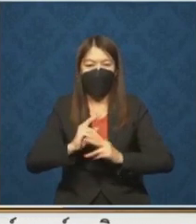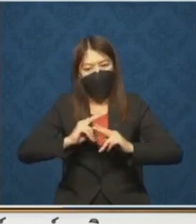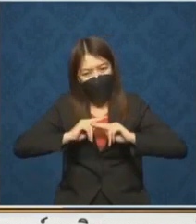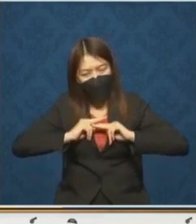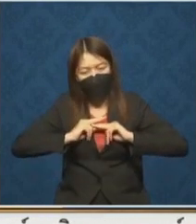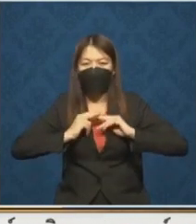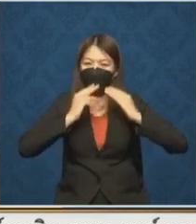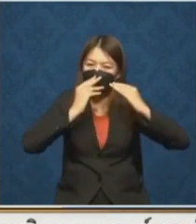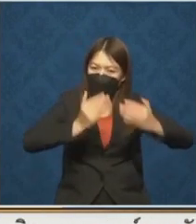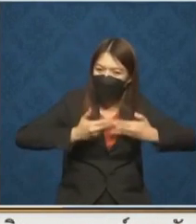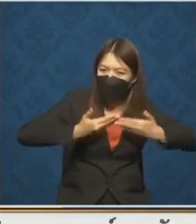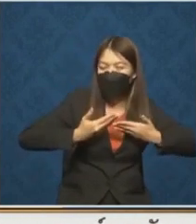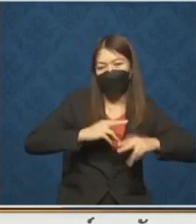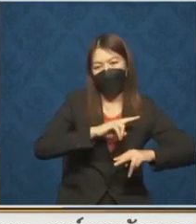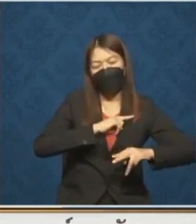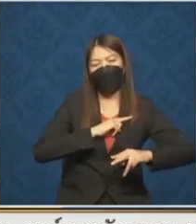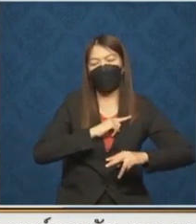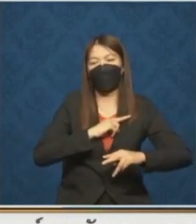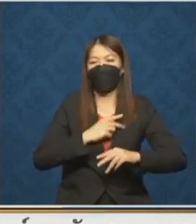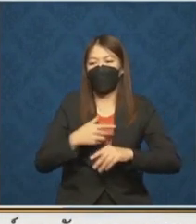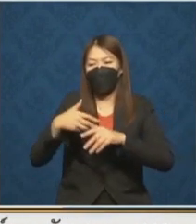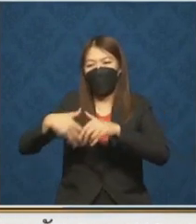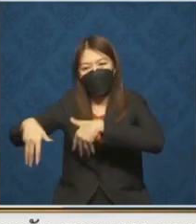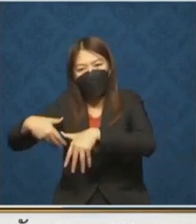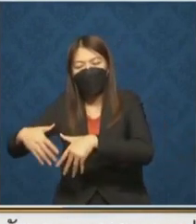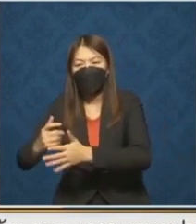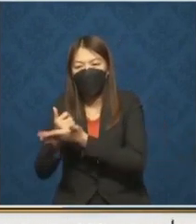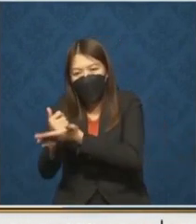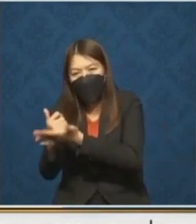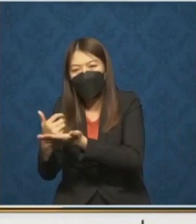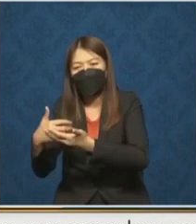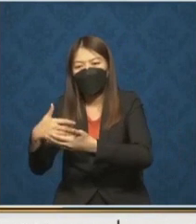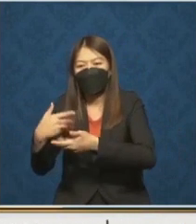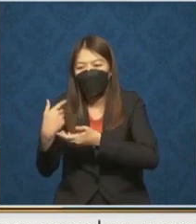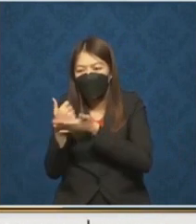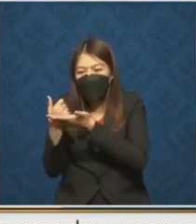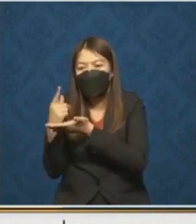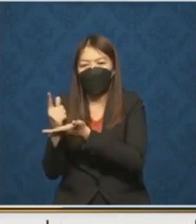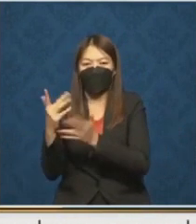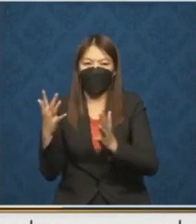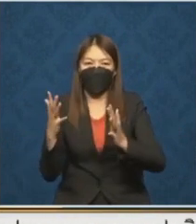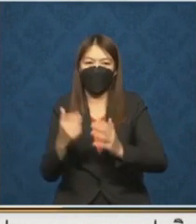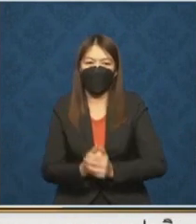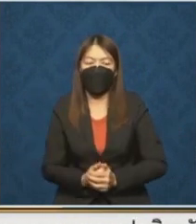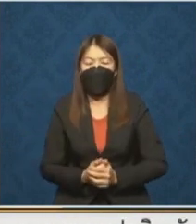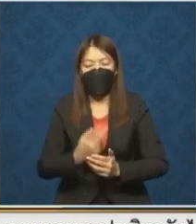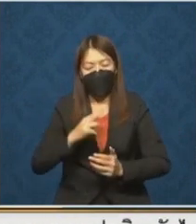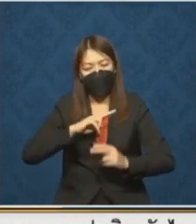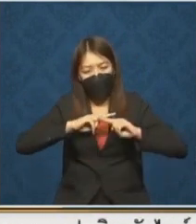วกับประโยชนสรวมท่ยกผมคิดวาประโยชนสรวมททานพูดต้องมาก่อน